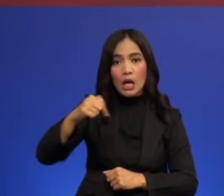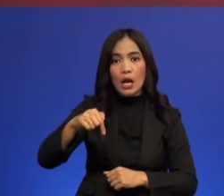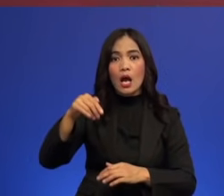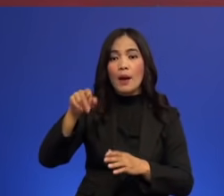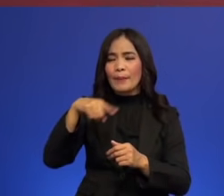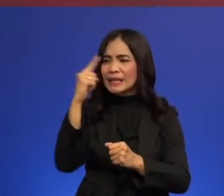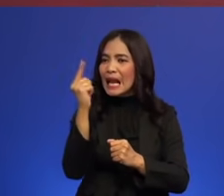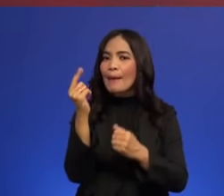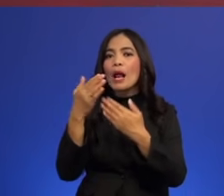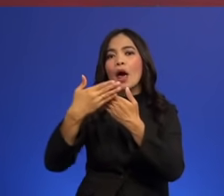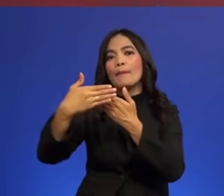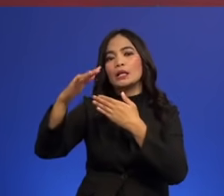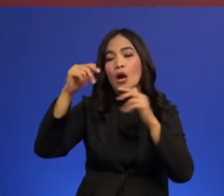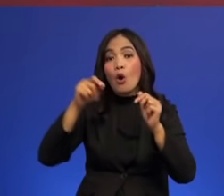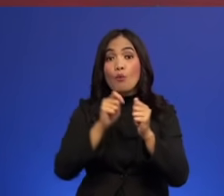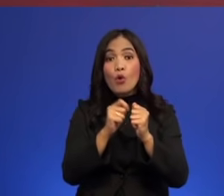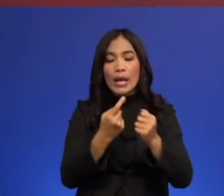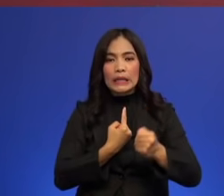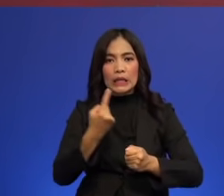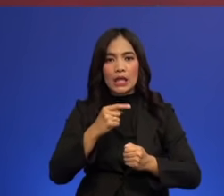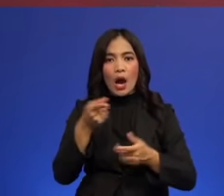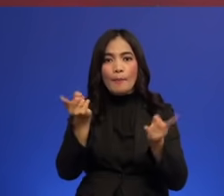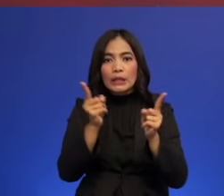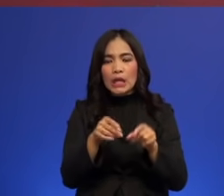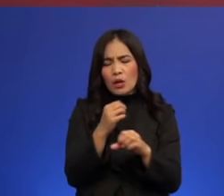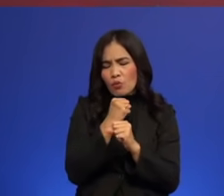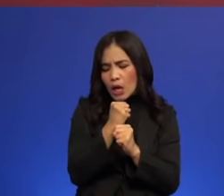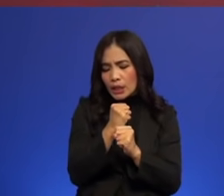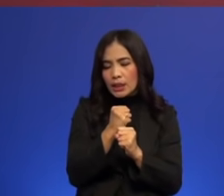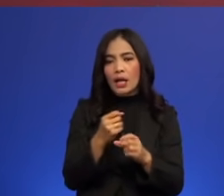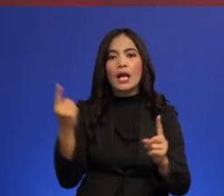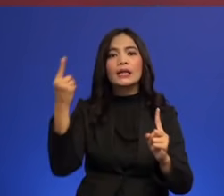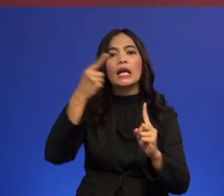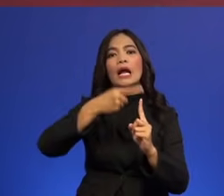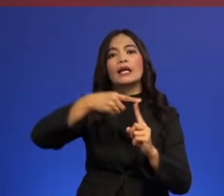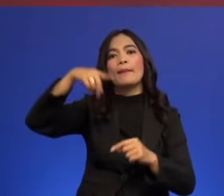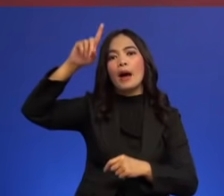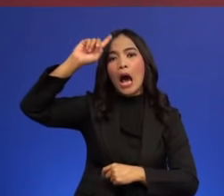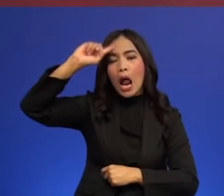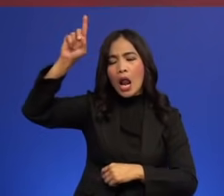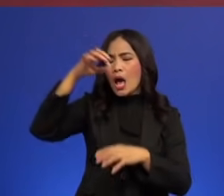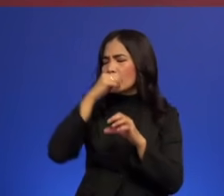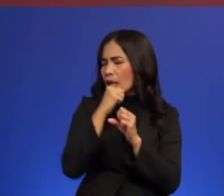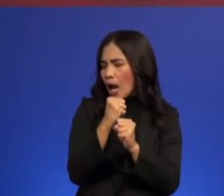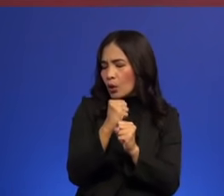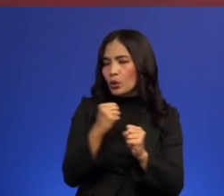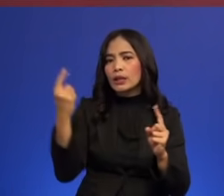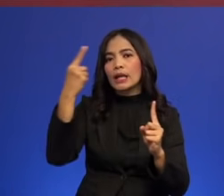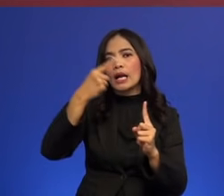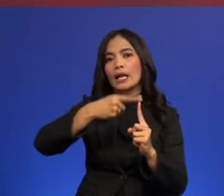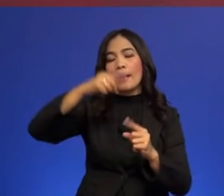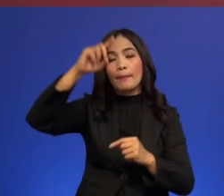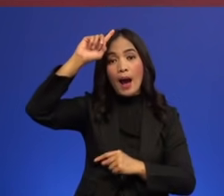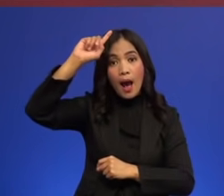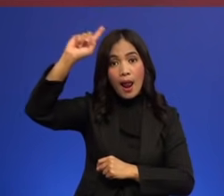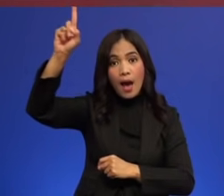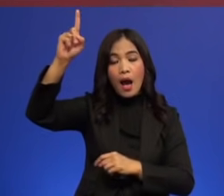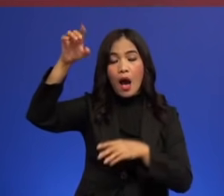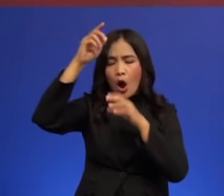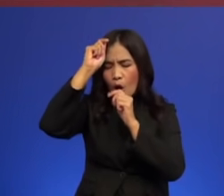kekal, membuat kita gentar akan Dia, takut dengan